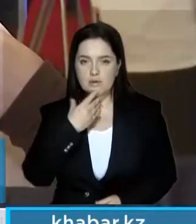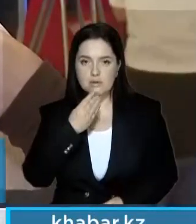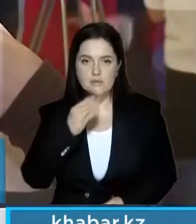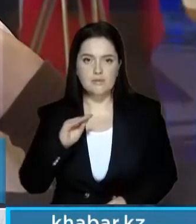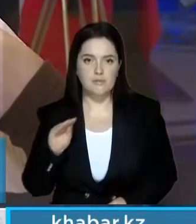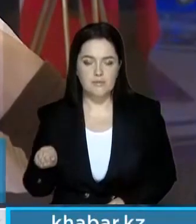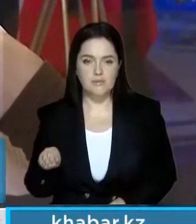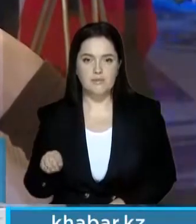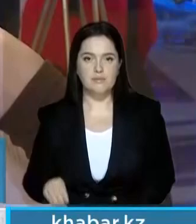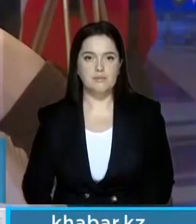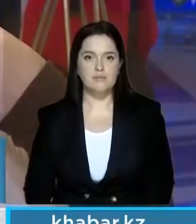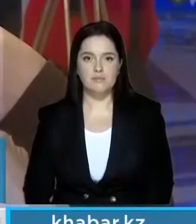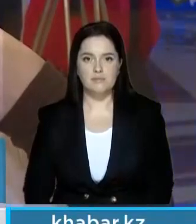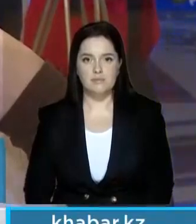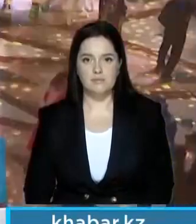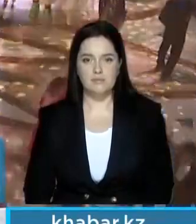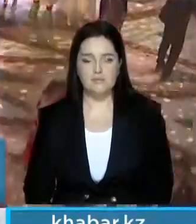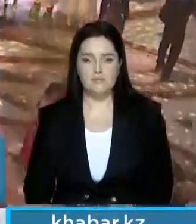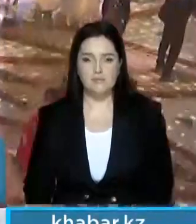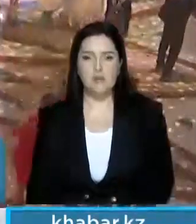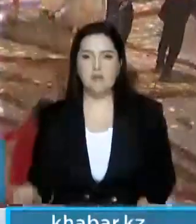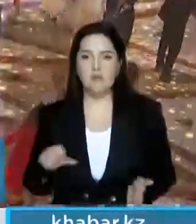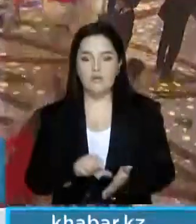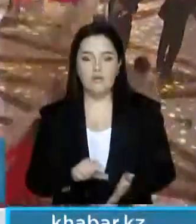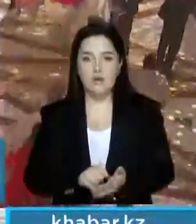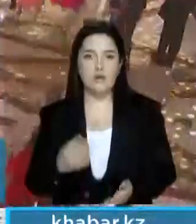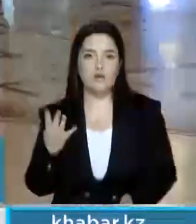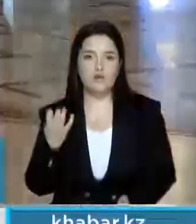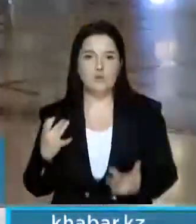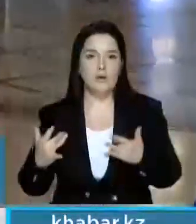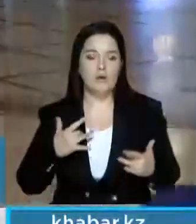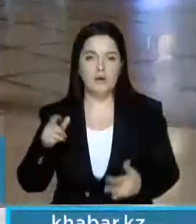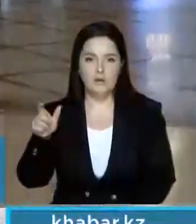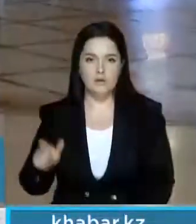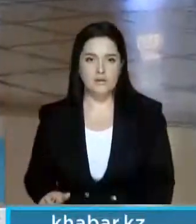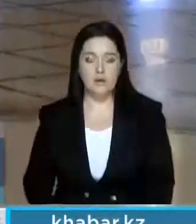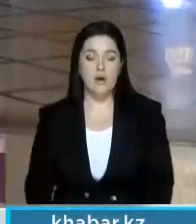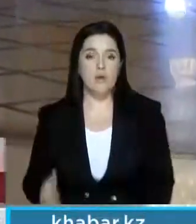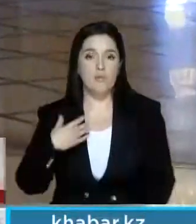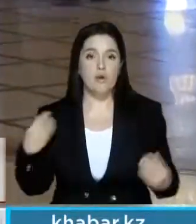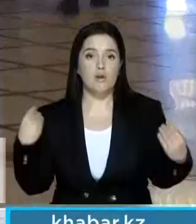Участвуют больше 400 артистов. Мой костюм называется